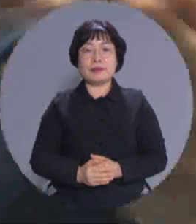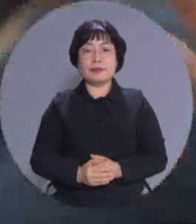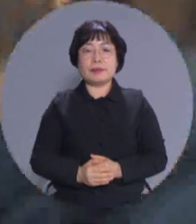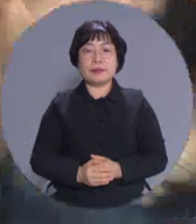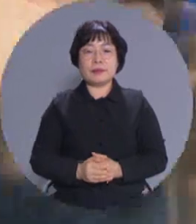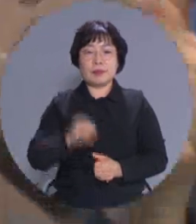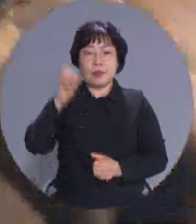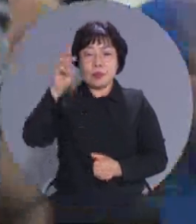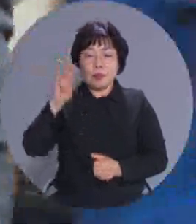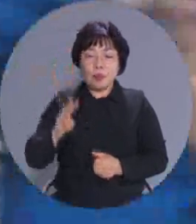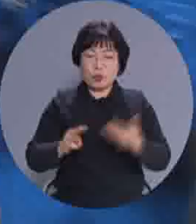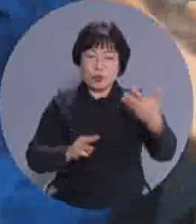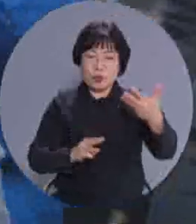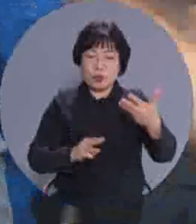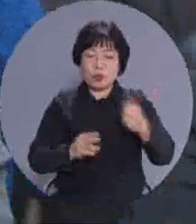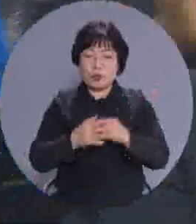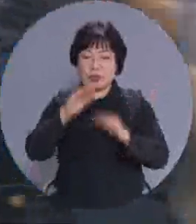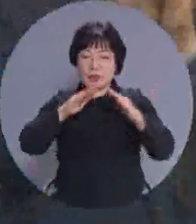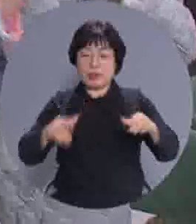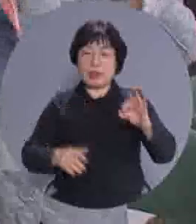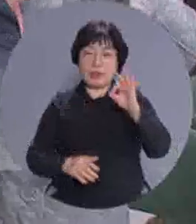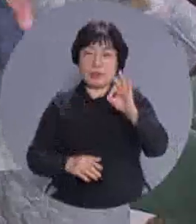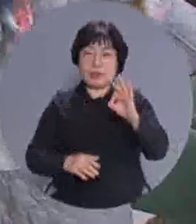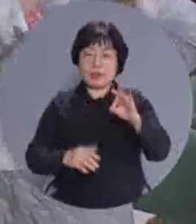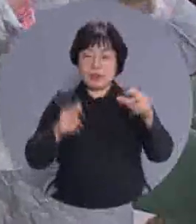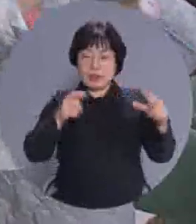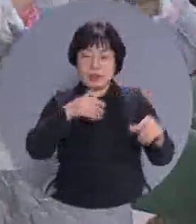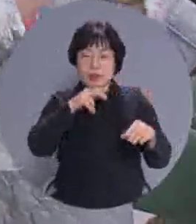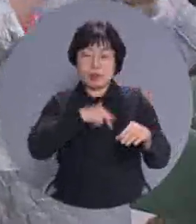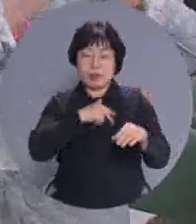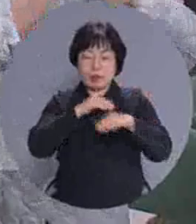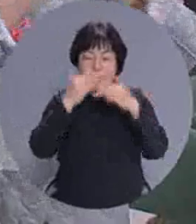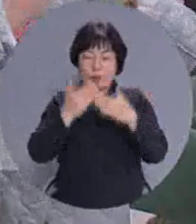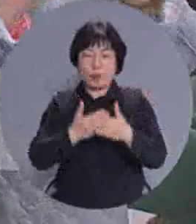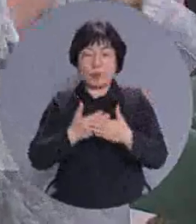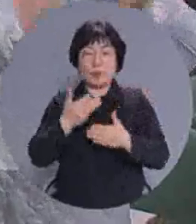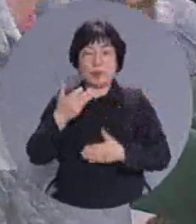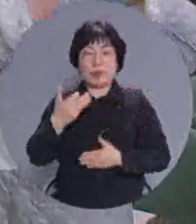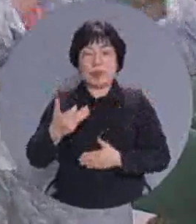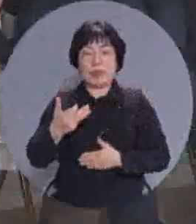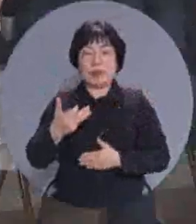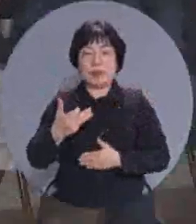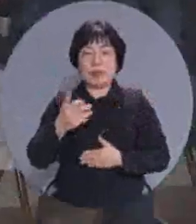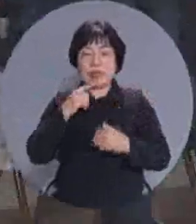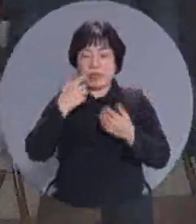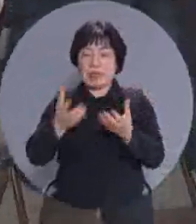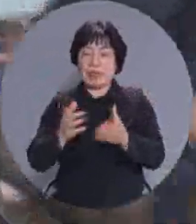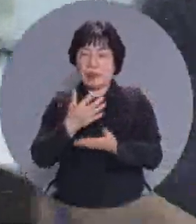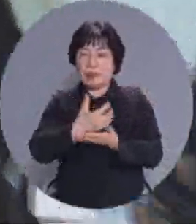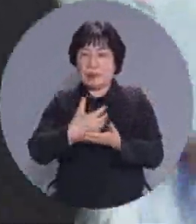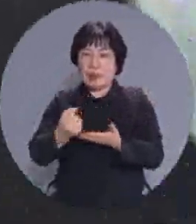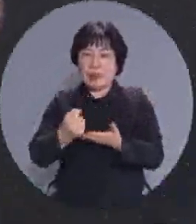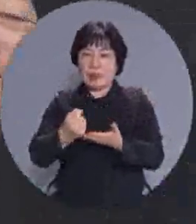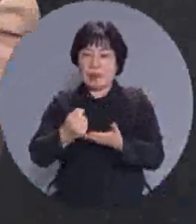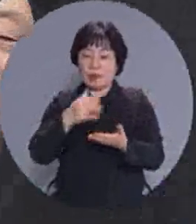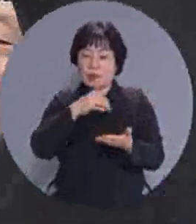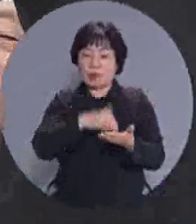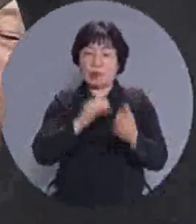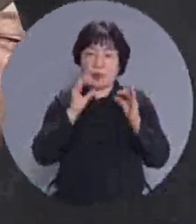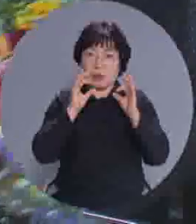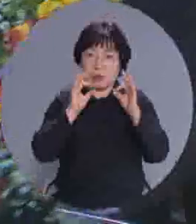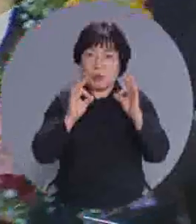광주 8석, 전남 10석 등 지역구 18석 전석을 잡고 난 더불어민주당. 단순히 당선인 수치로만